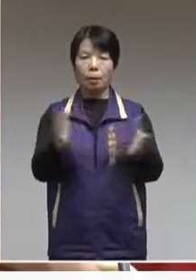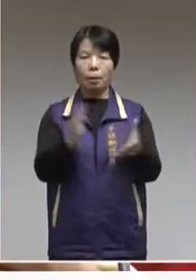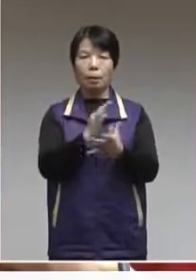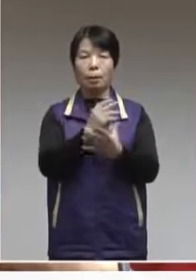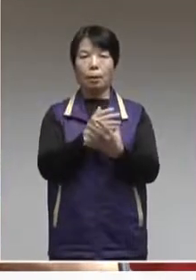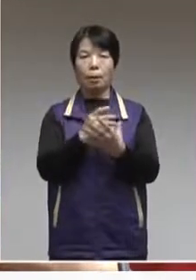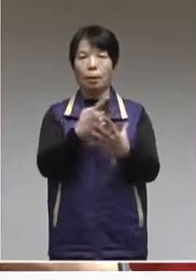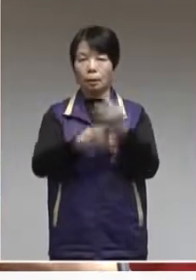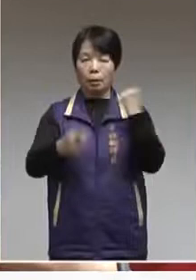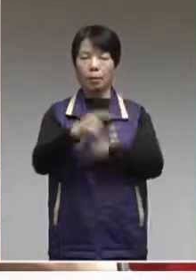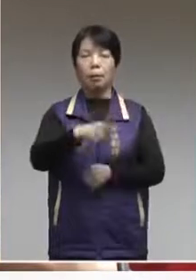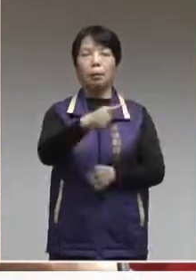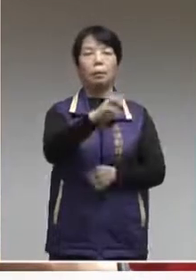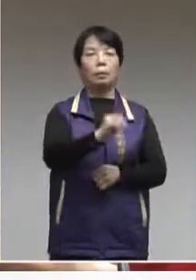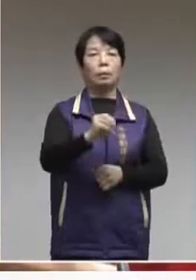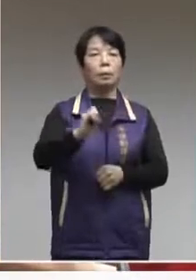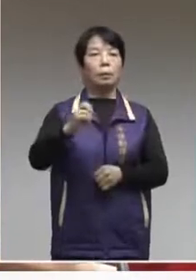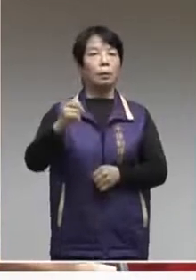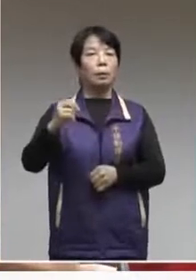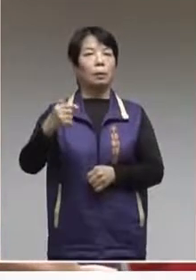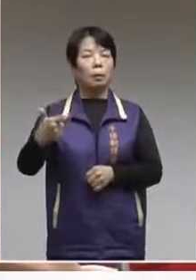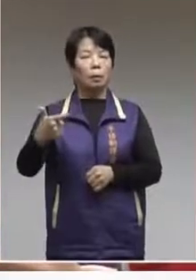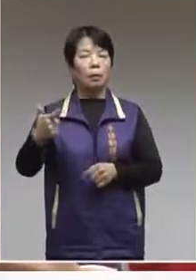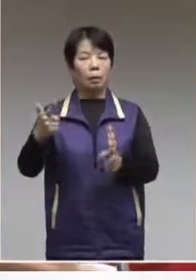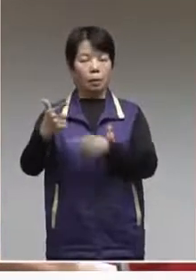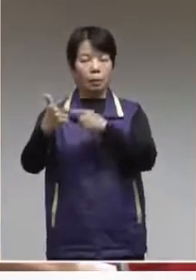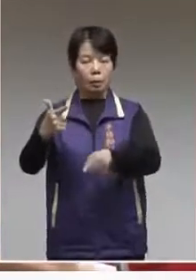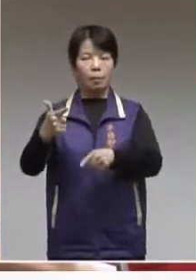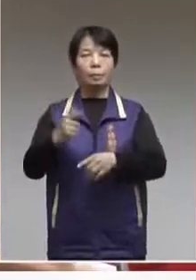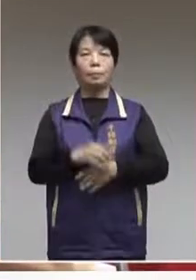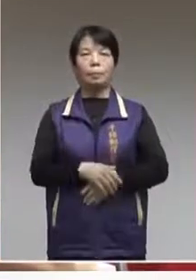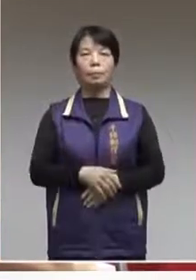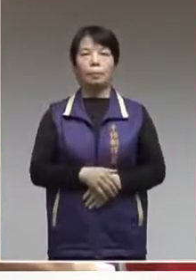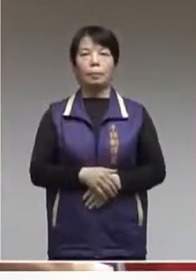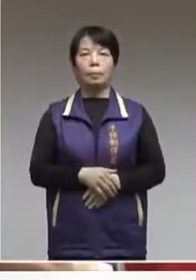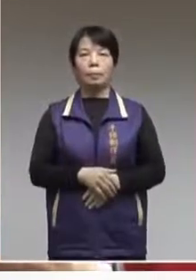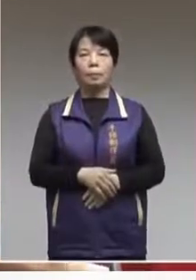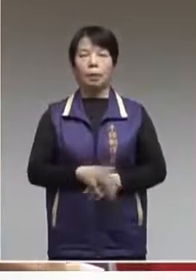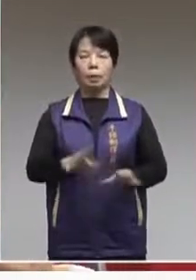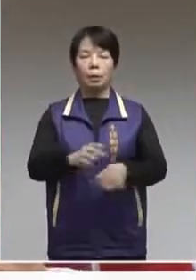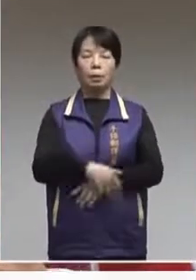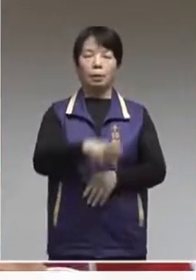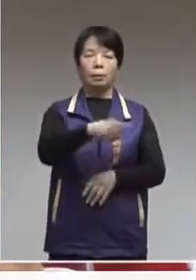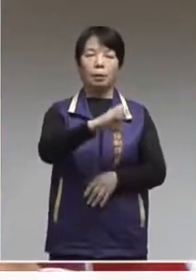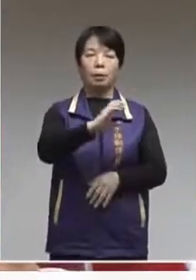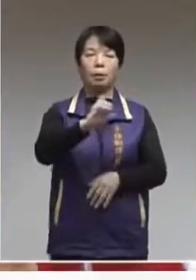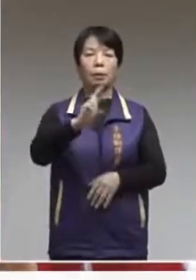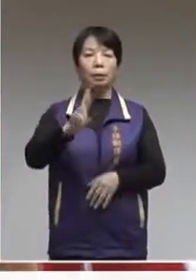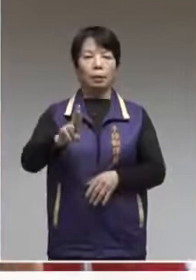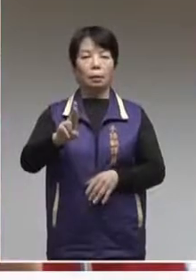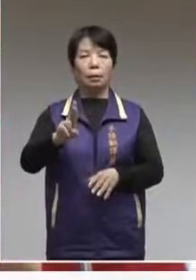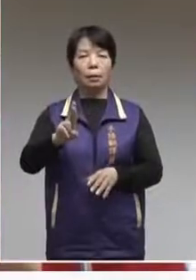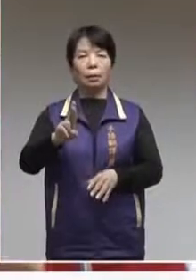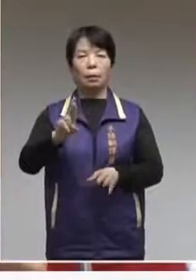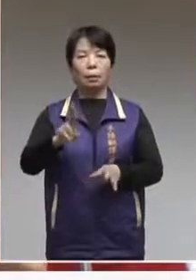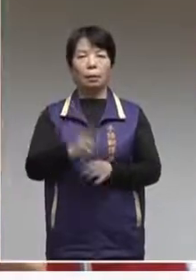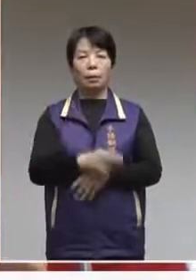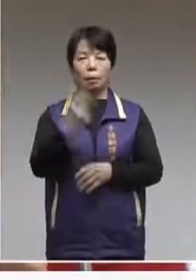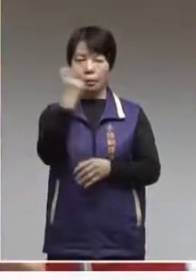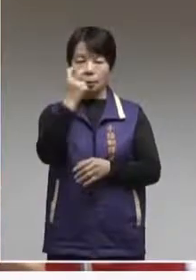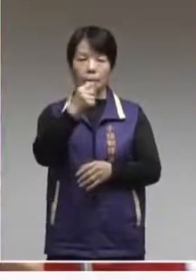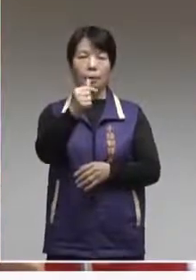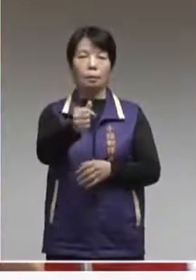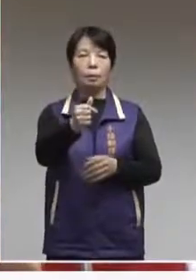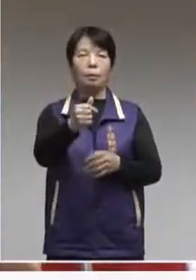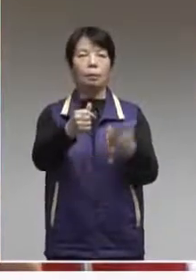10006个这个裁剪的这个个案，好，那 PCR 阳性的是有7个，这个是累计的